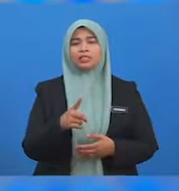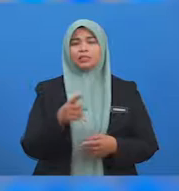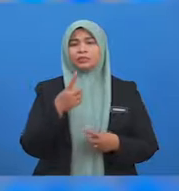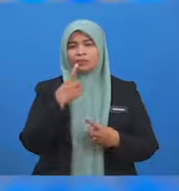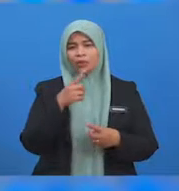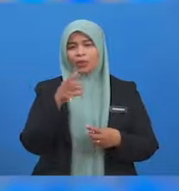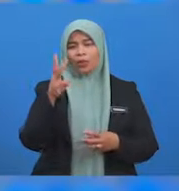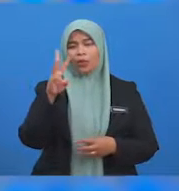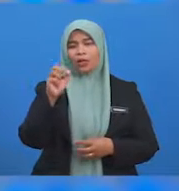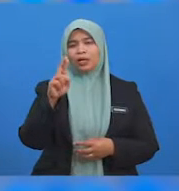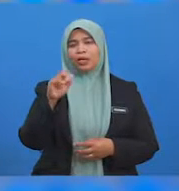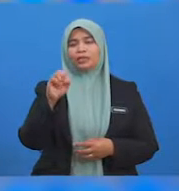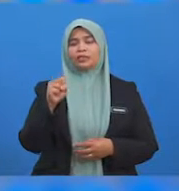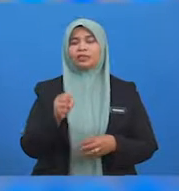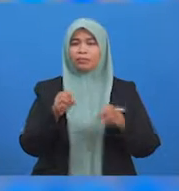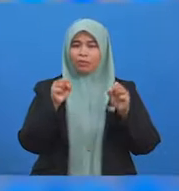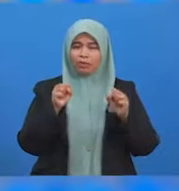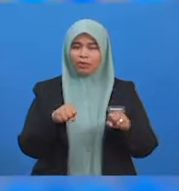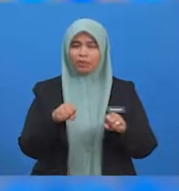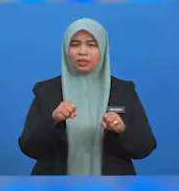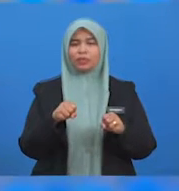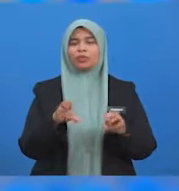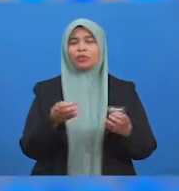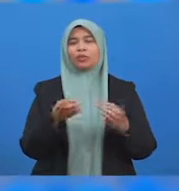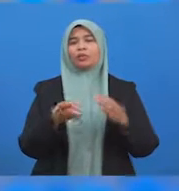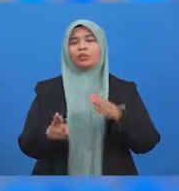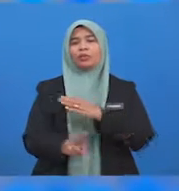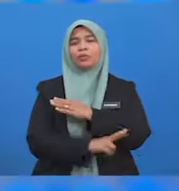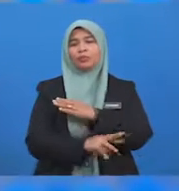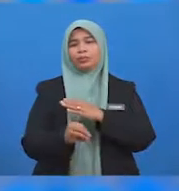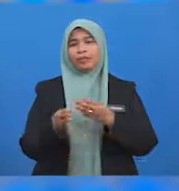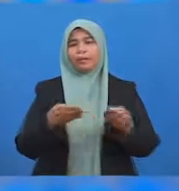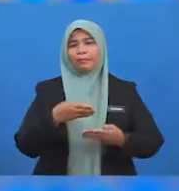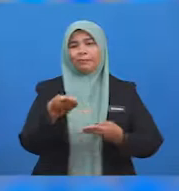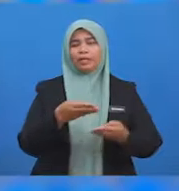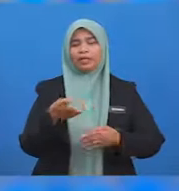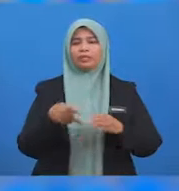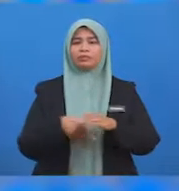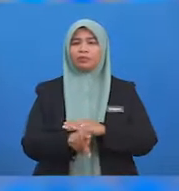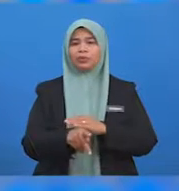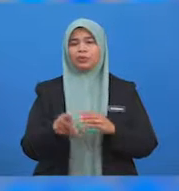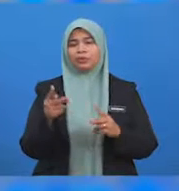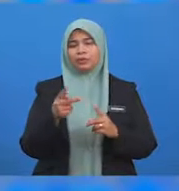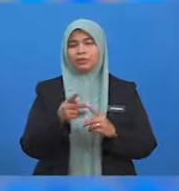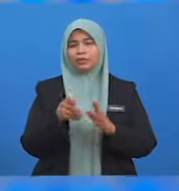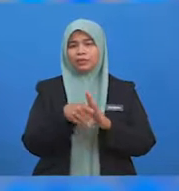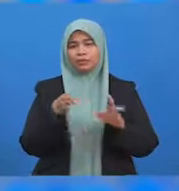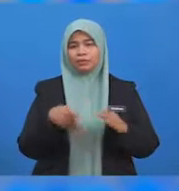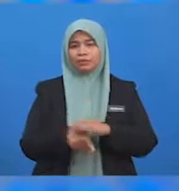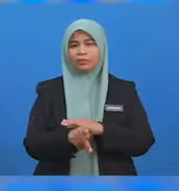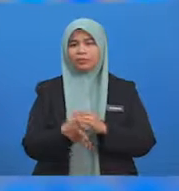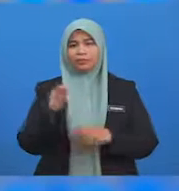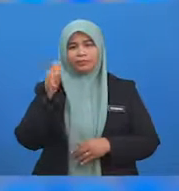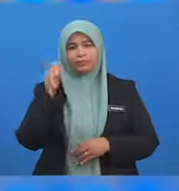tadi berhak untuk membuat hukuman balas bunuh kepada si pembunuh tadi. Jika